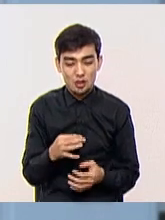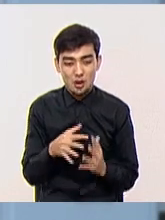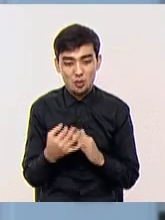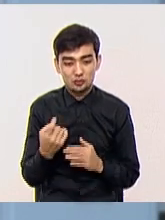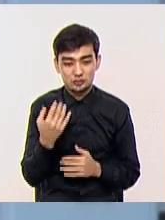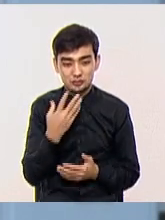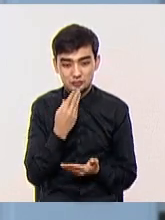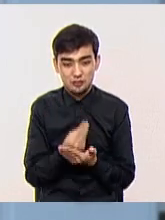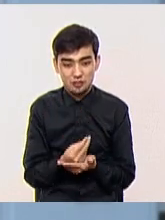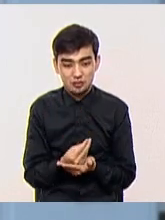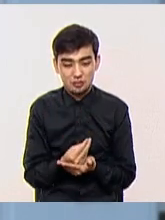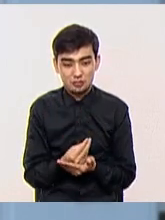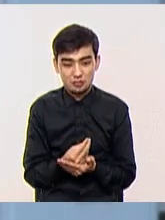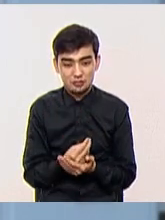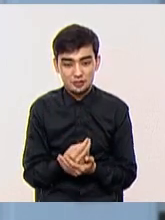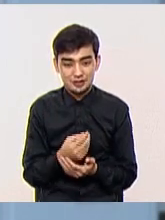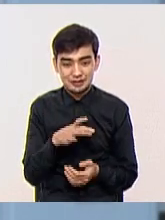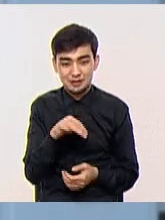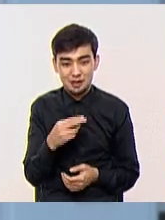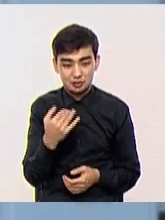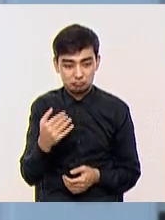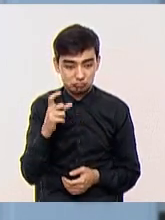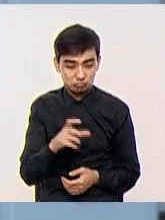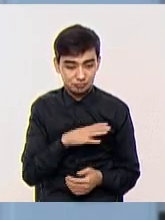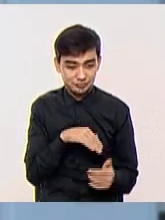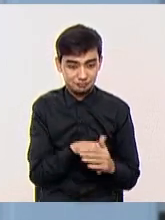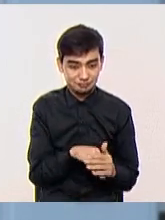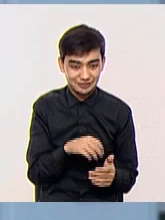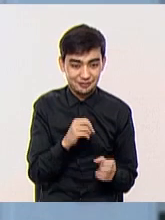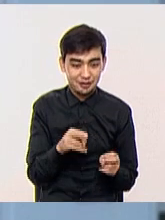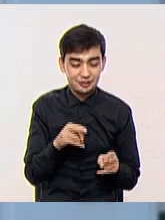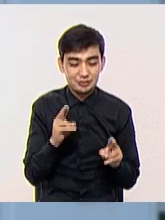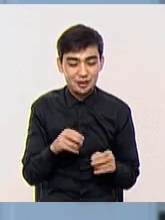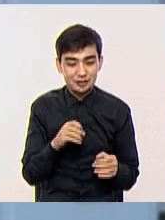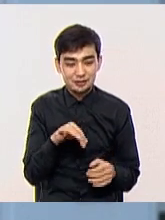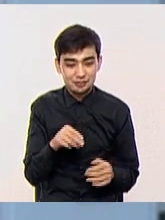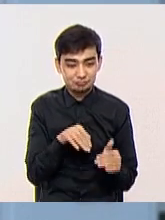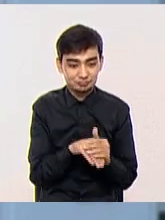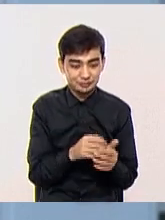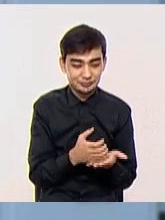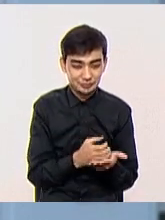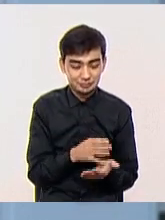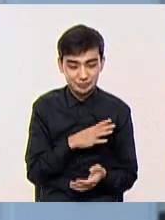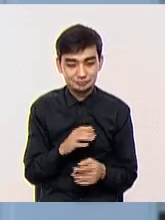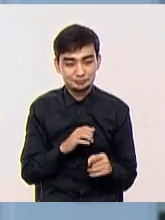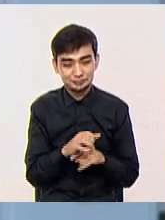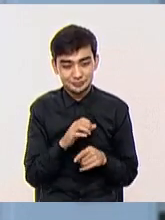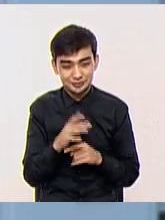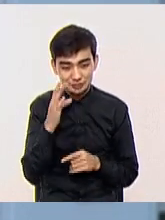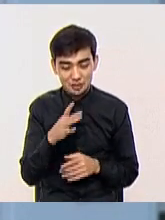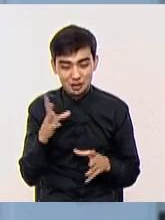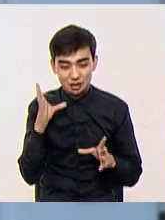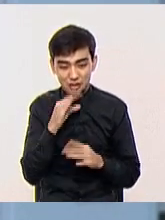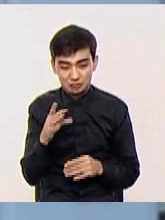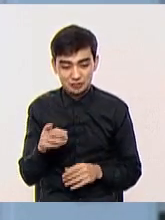қожалық өзін сақтау қоймасы бар етін. Ол шаруа қожалықта сақтау қоймасына тасымалдап жатқан етін. Тасымалдап